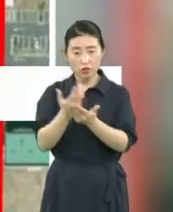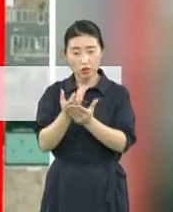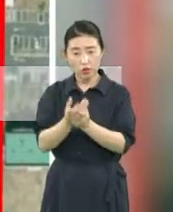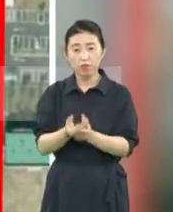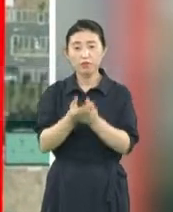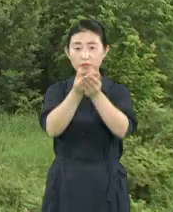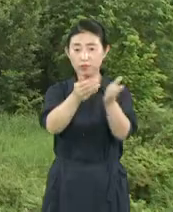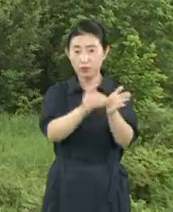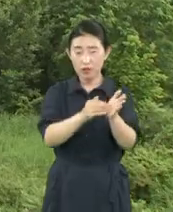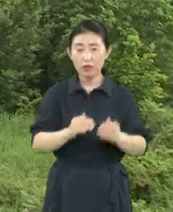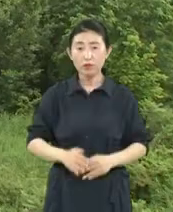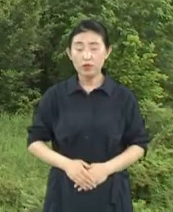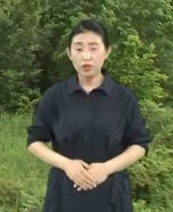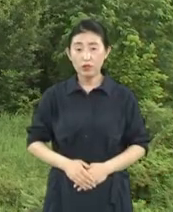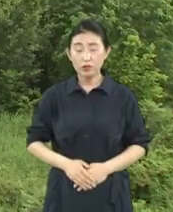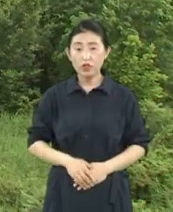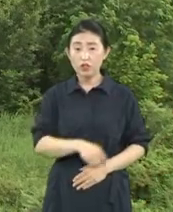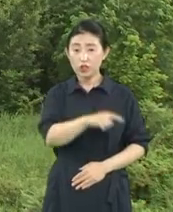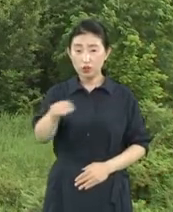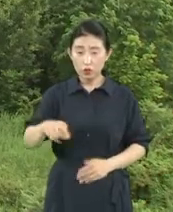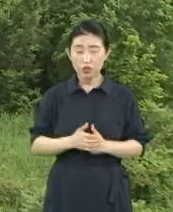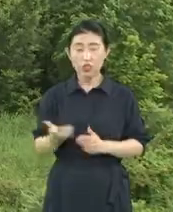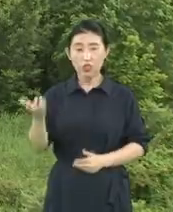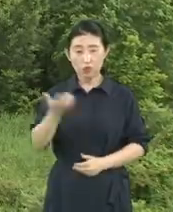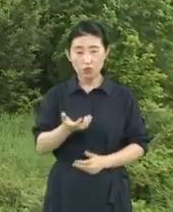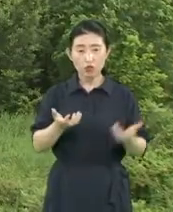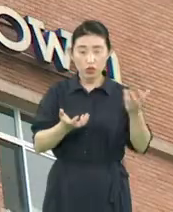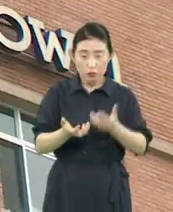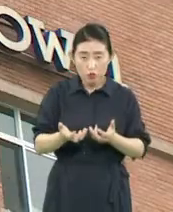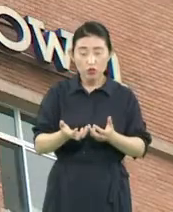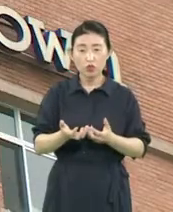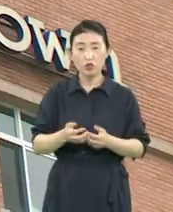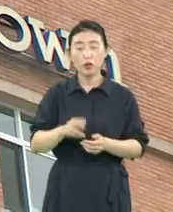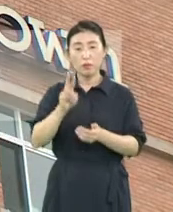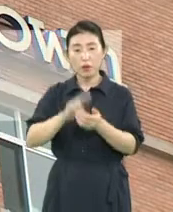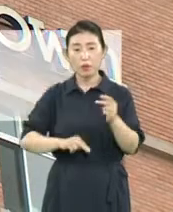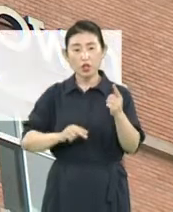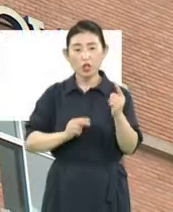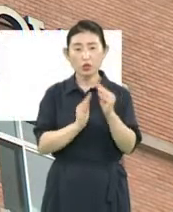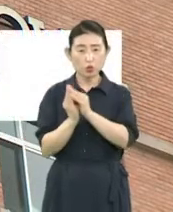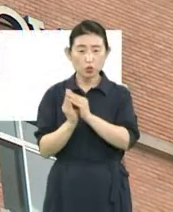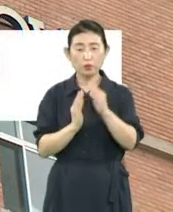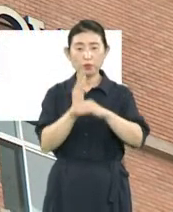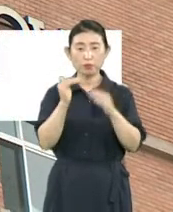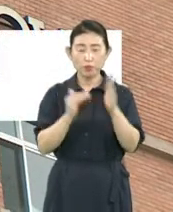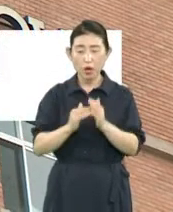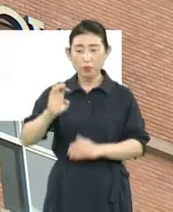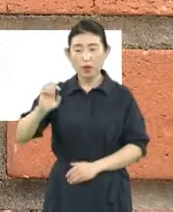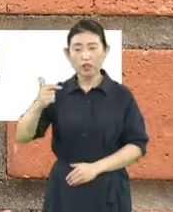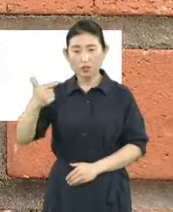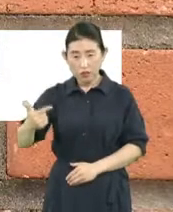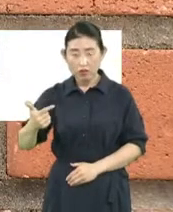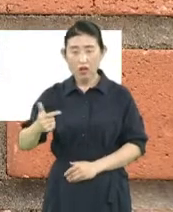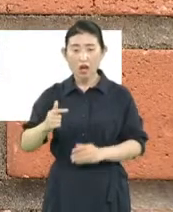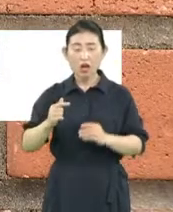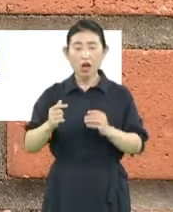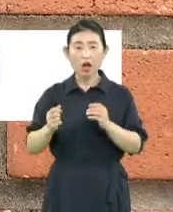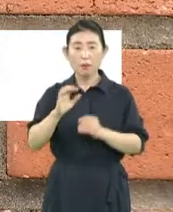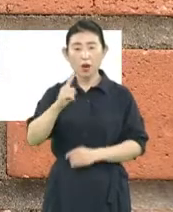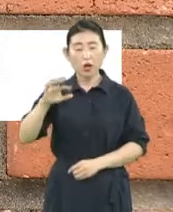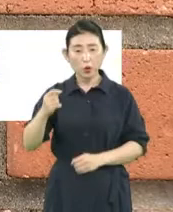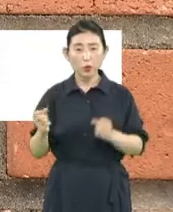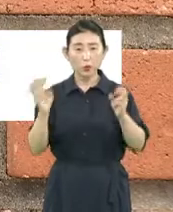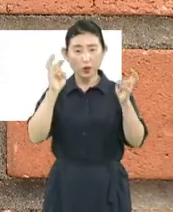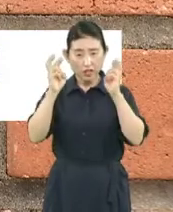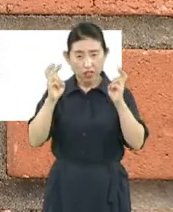제출했습니다. 바이오 벤처타운은 입주기간 누적 매출액이 1조 원을 넘어섰고 46개의 바이오 벤처기업을